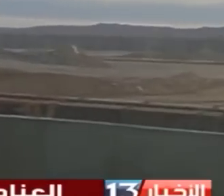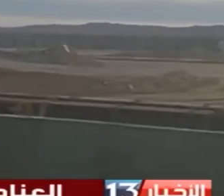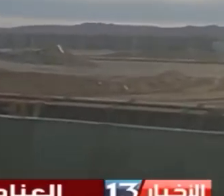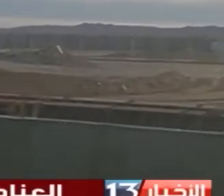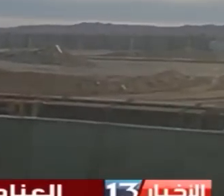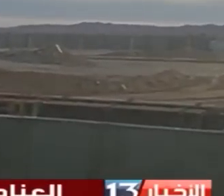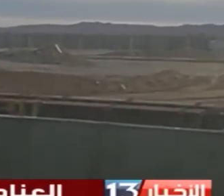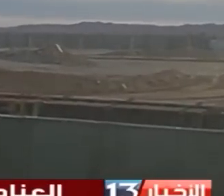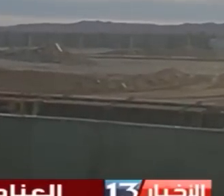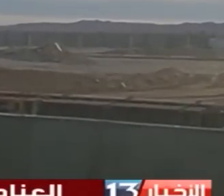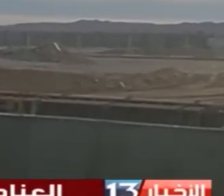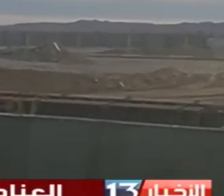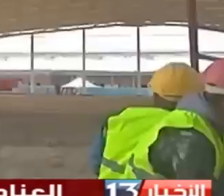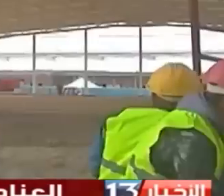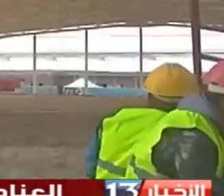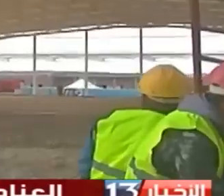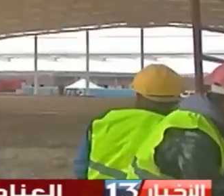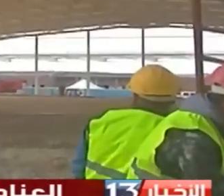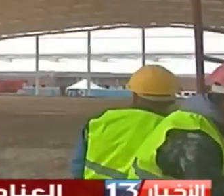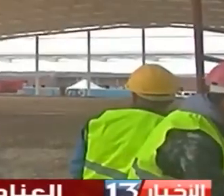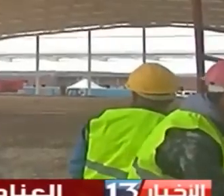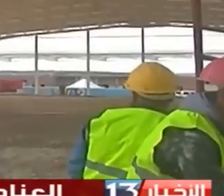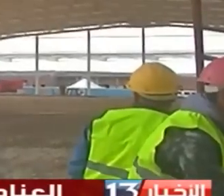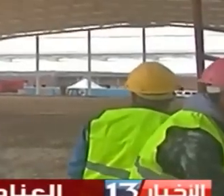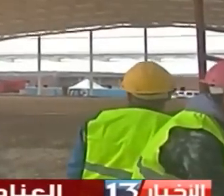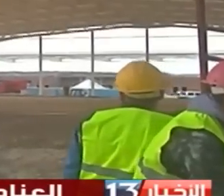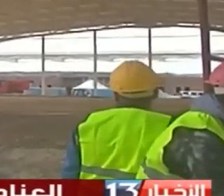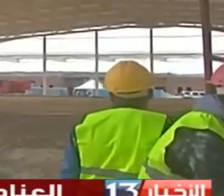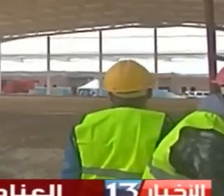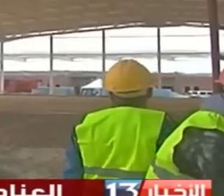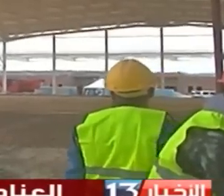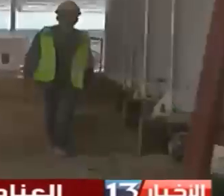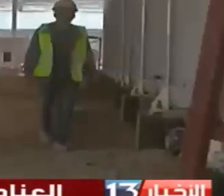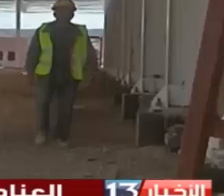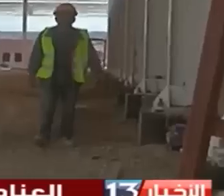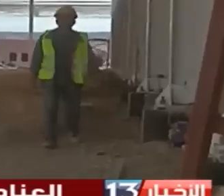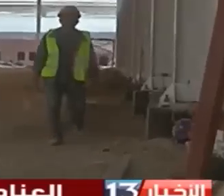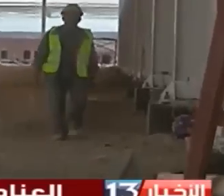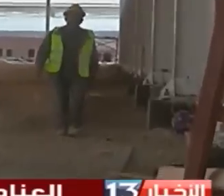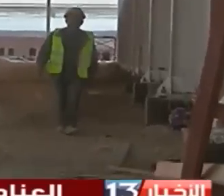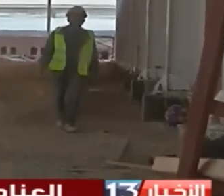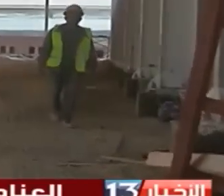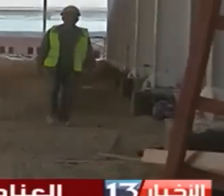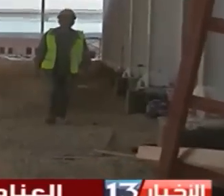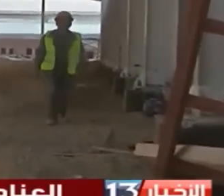حيز الاستغلال نوفمبر القادم تنشيطا لحركة التصدير والطاقة التشغيلية بالجهة.